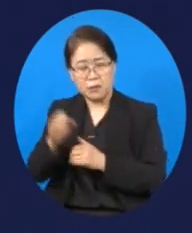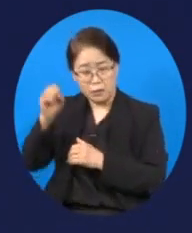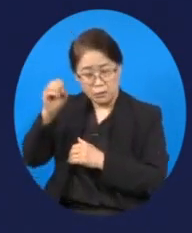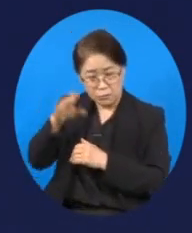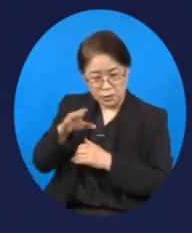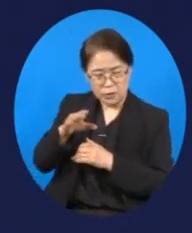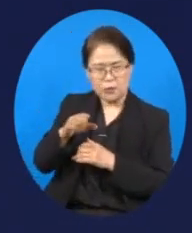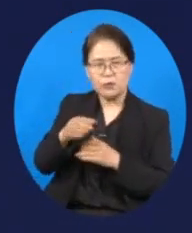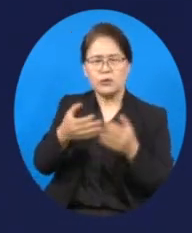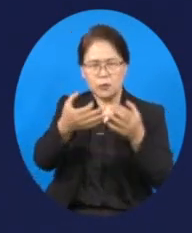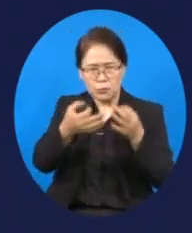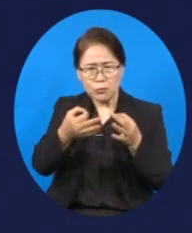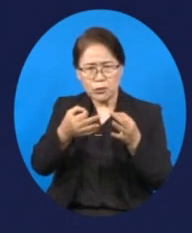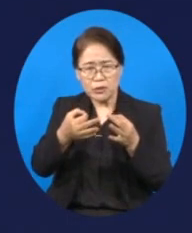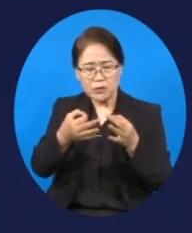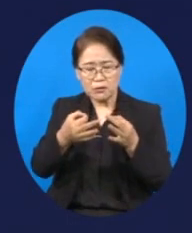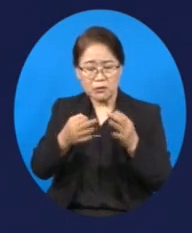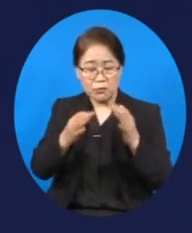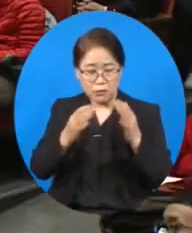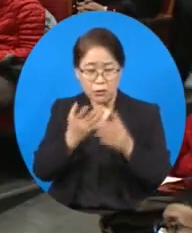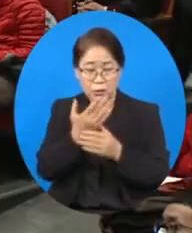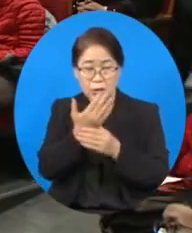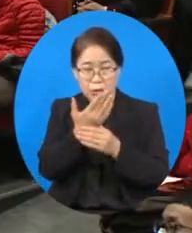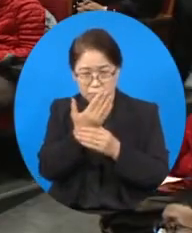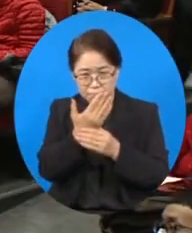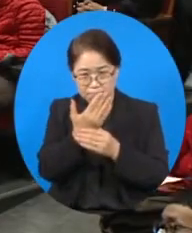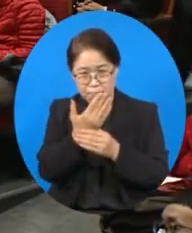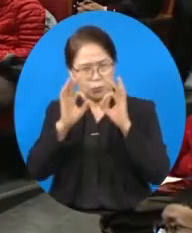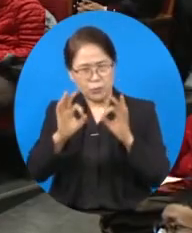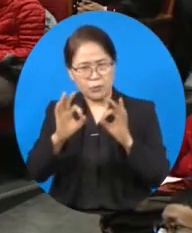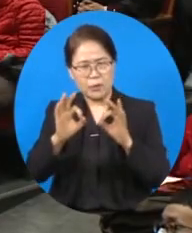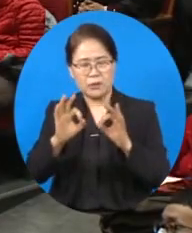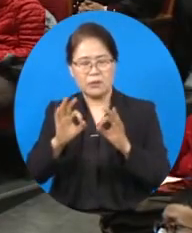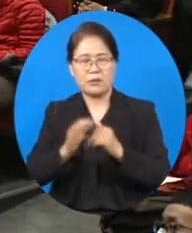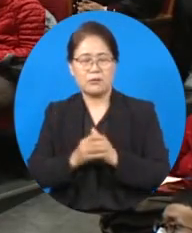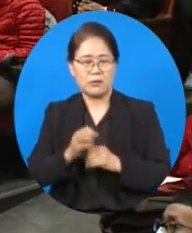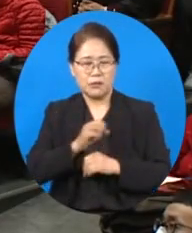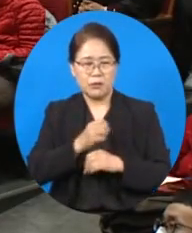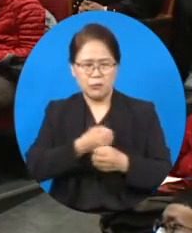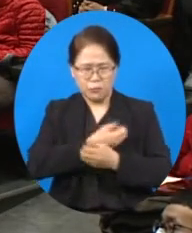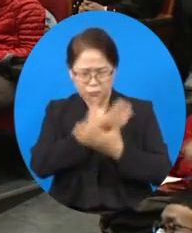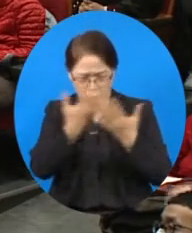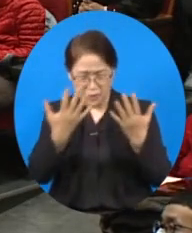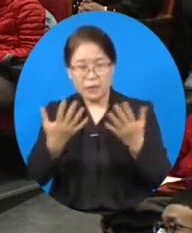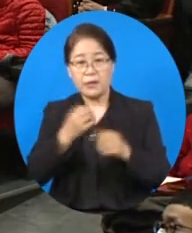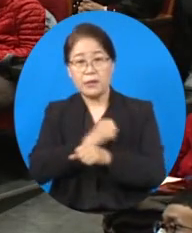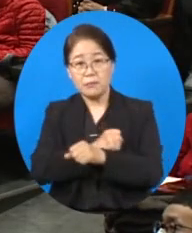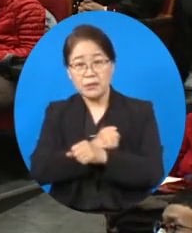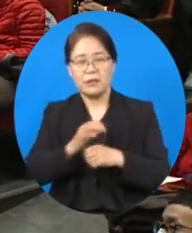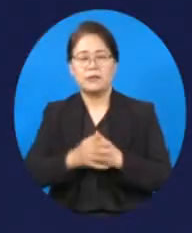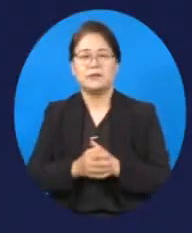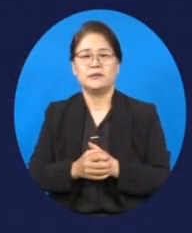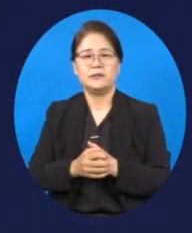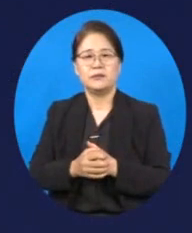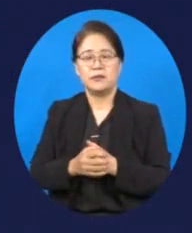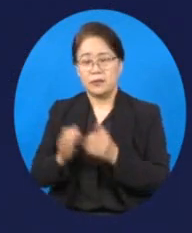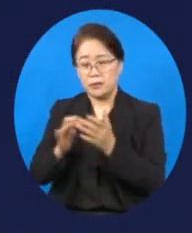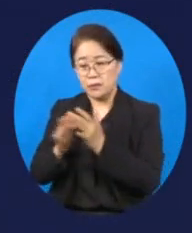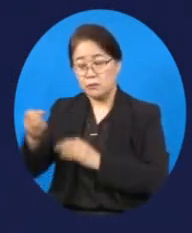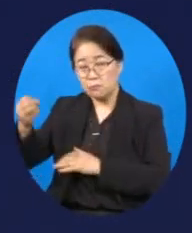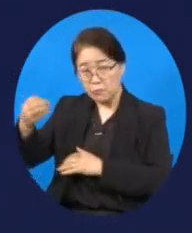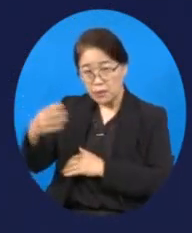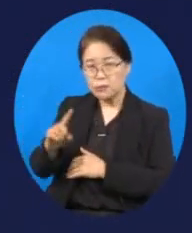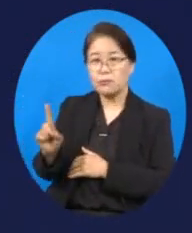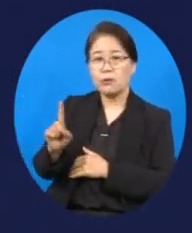하기 위해서 우리가 등불을 켜는 거죠 그러면 여러분 왜 예수님이이 말씀을 하셨을까요 왜